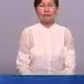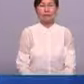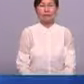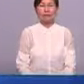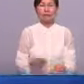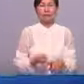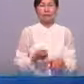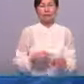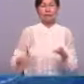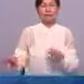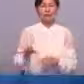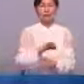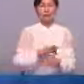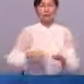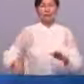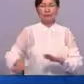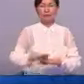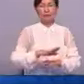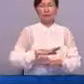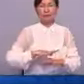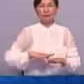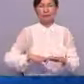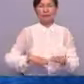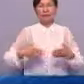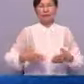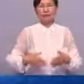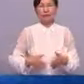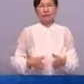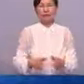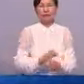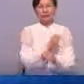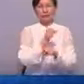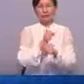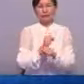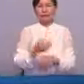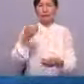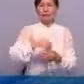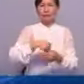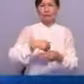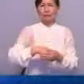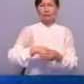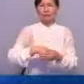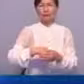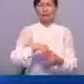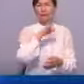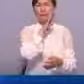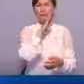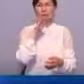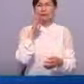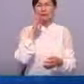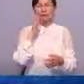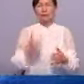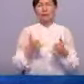Бұл жоба әсіресе елдегі демографиялық дүмпуге үлес қосып жүрген алтын құрсақтылардың мәртебесін асқақтатты. Шара